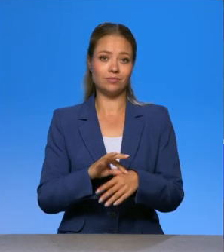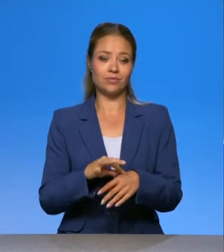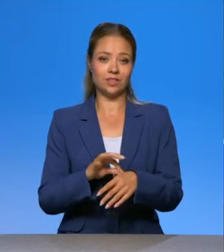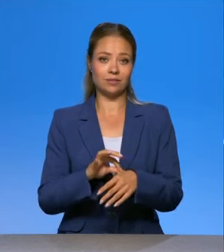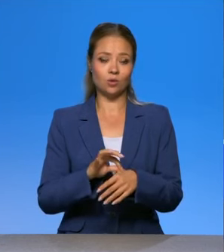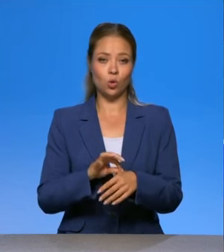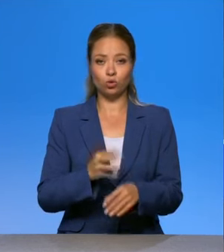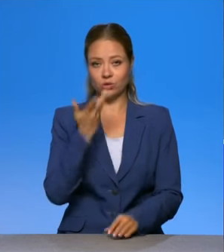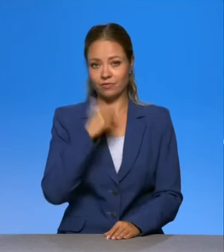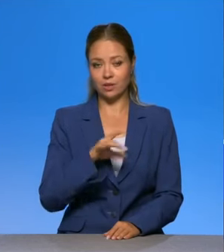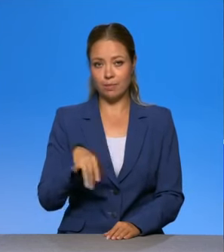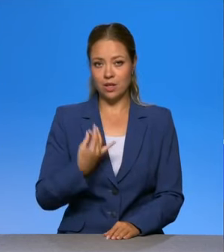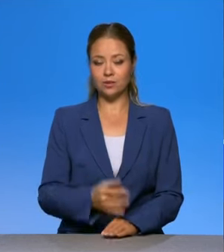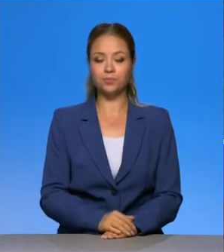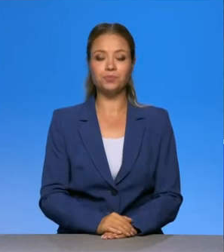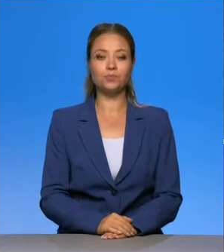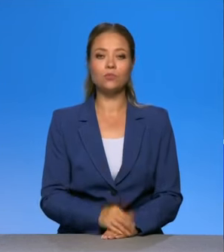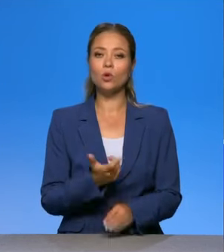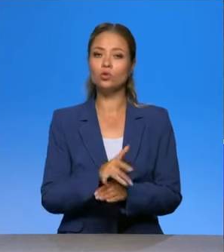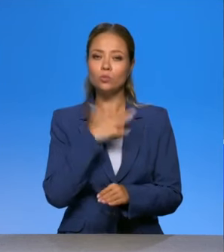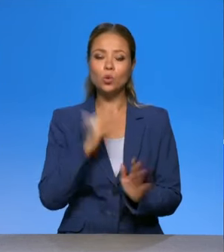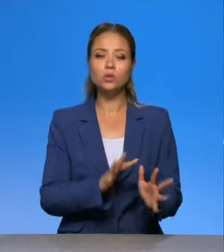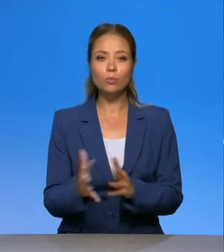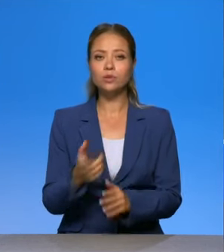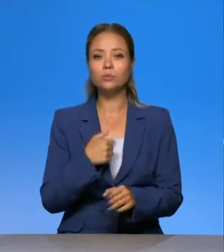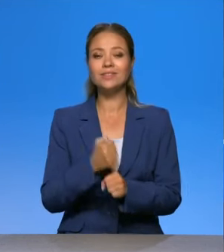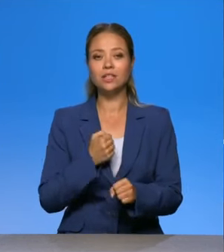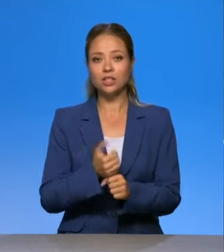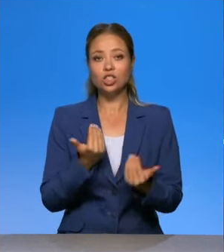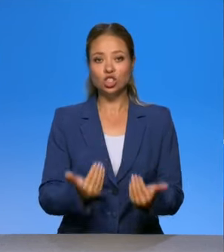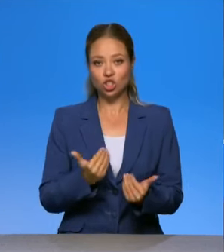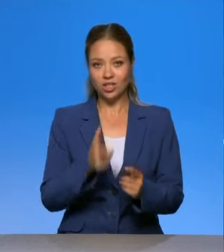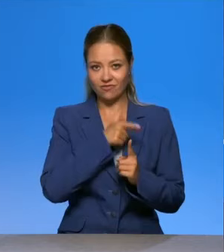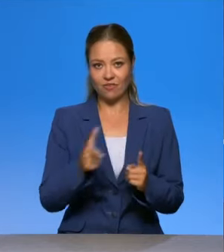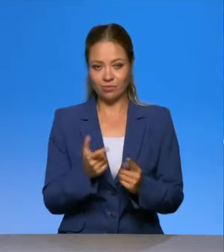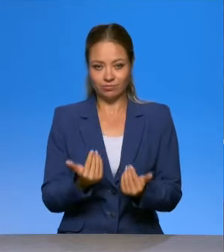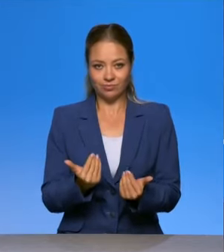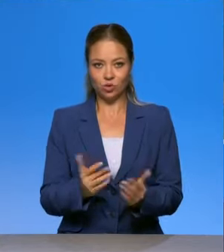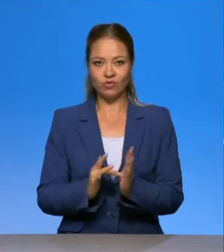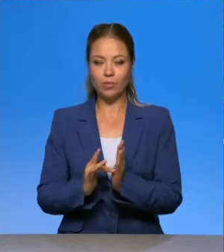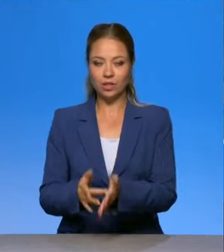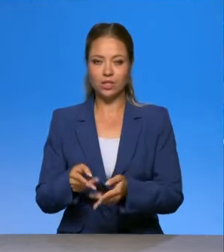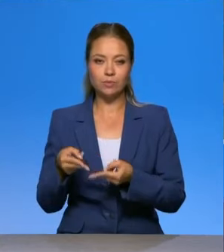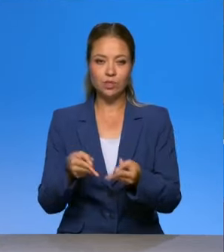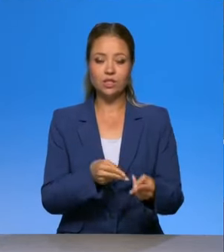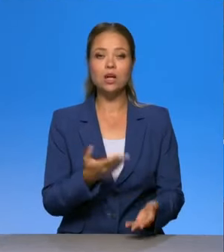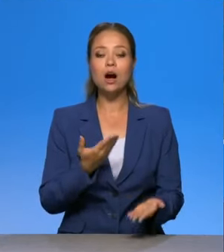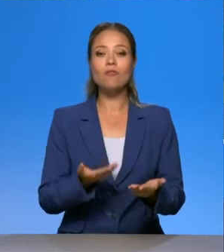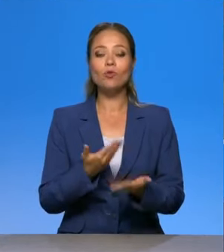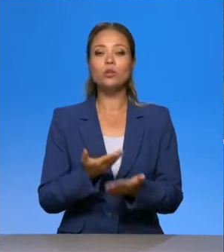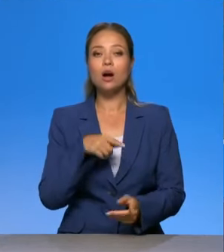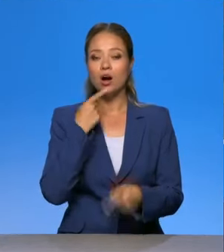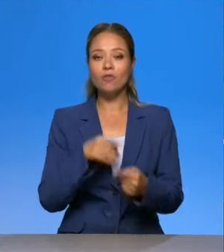Вообще очень много событий, очень много интересных открытий мы сделали во время современных экспедиций. Вот говоря о Микухе Макуэе, надо отдать должное действительно